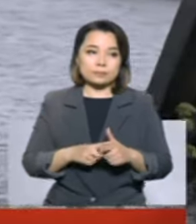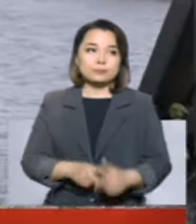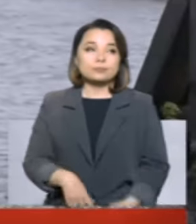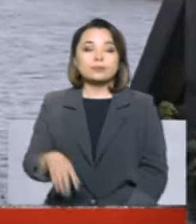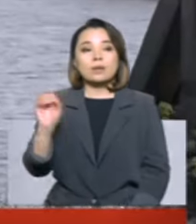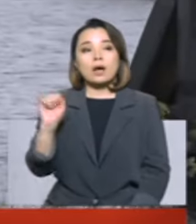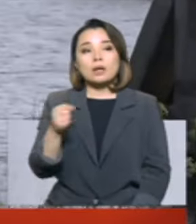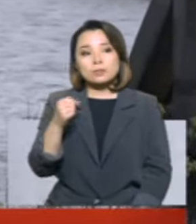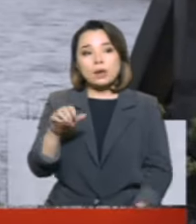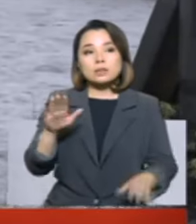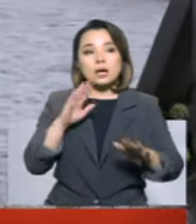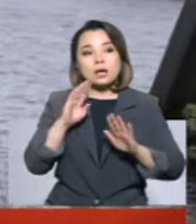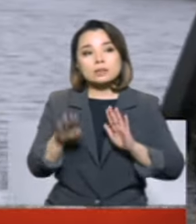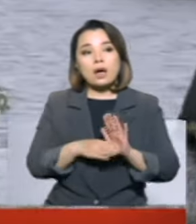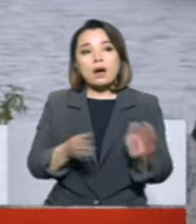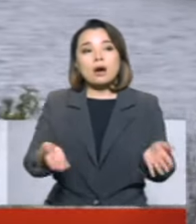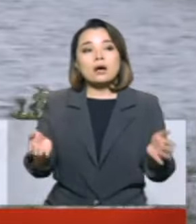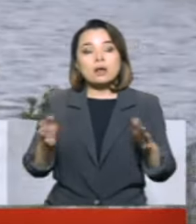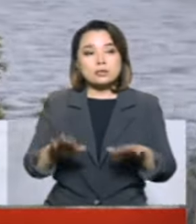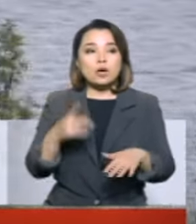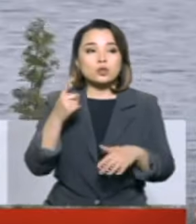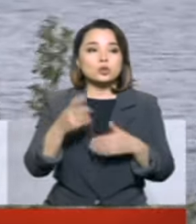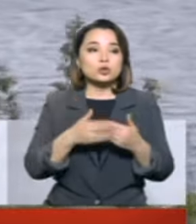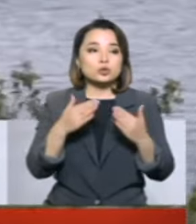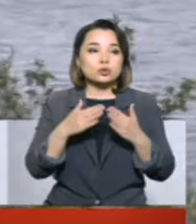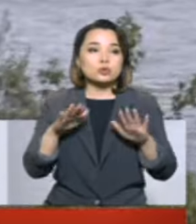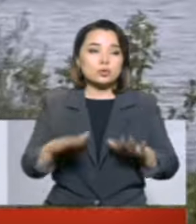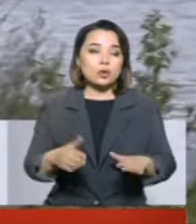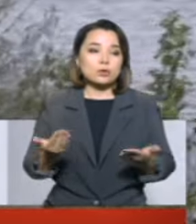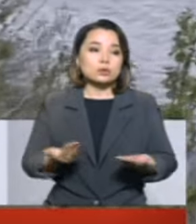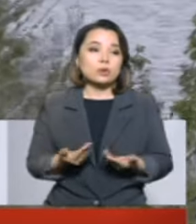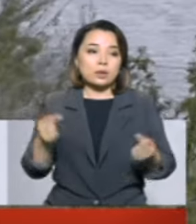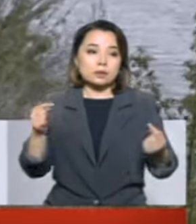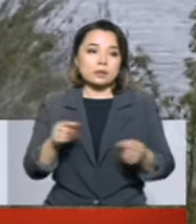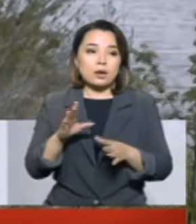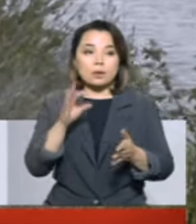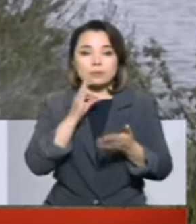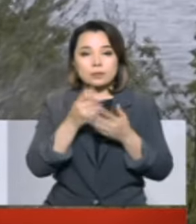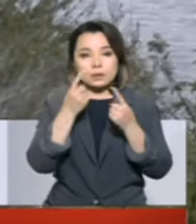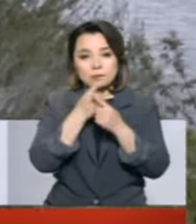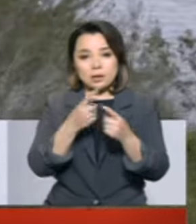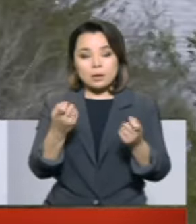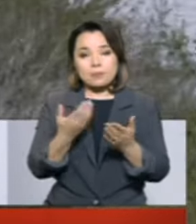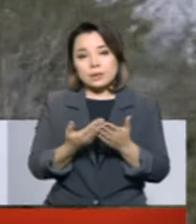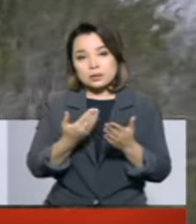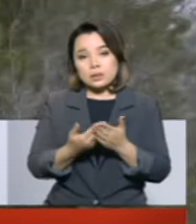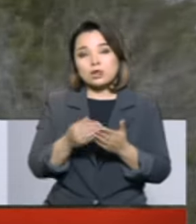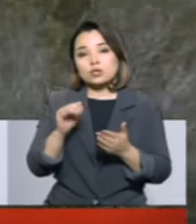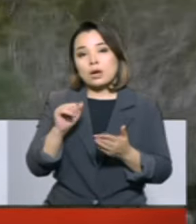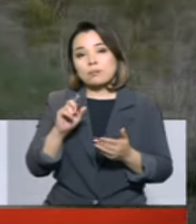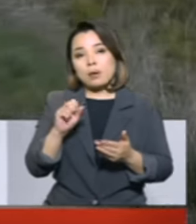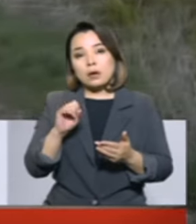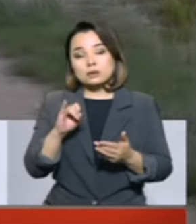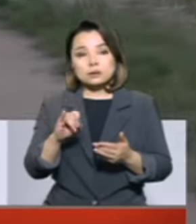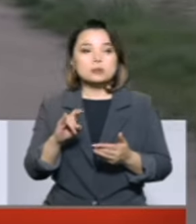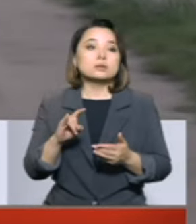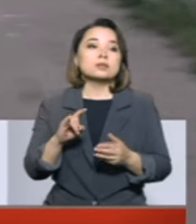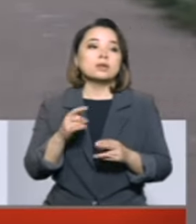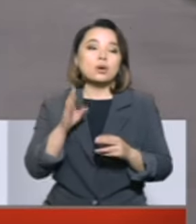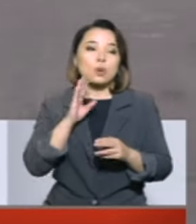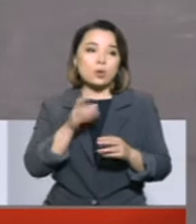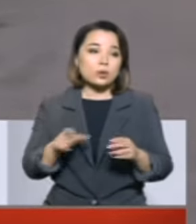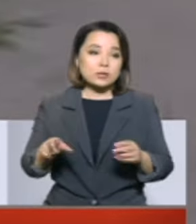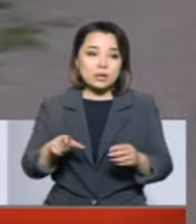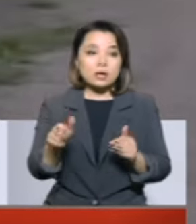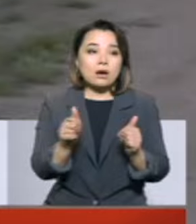Атбасар ауданында су астында қалған 100-ге жуық үй тұруға жарамсыз деп танылды. Мәселен, Жабай өзенінің жанында